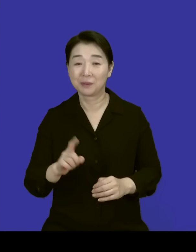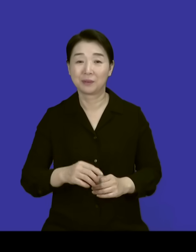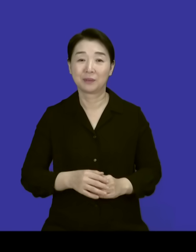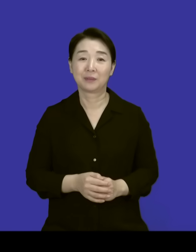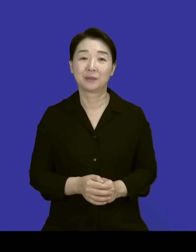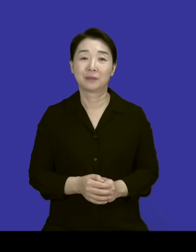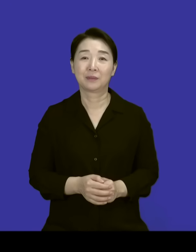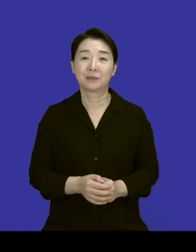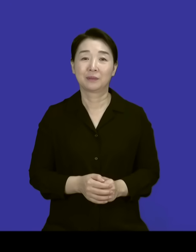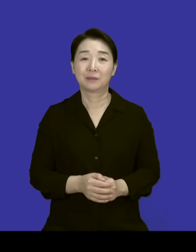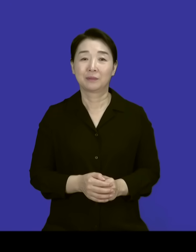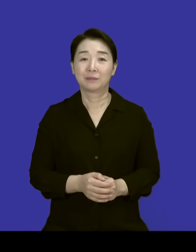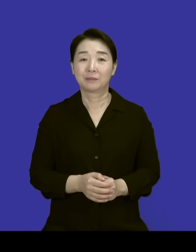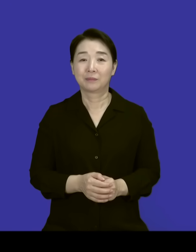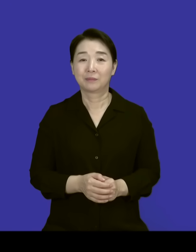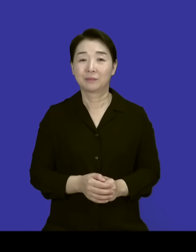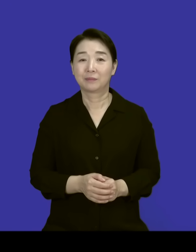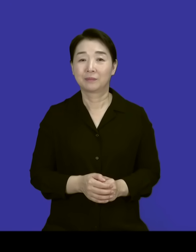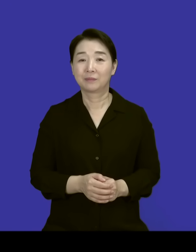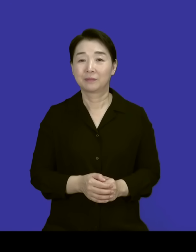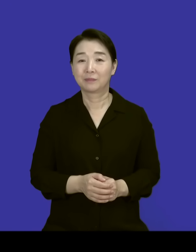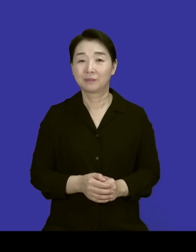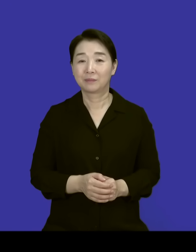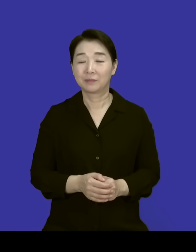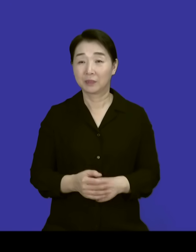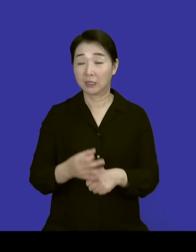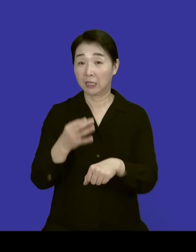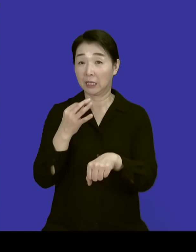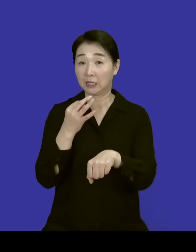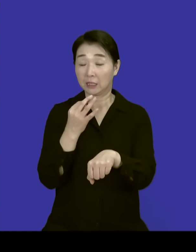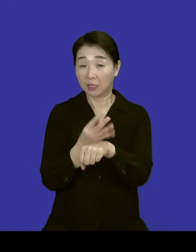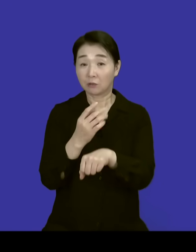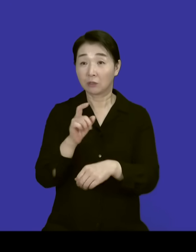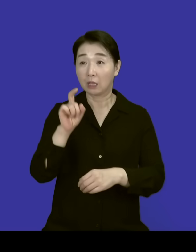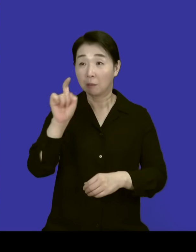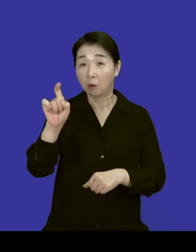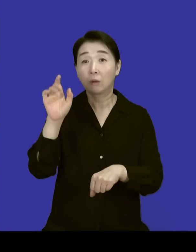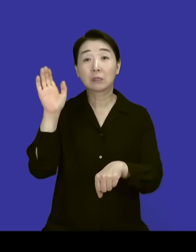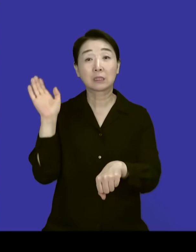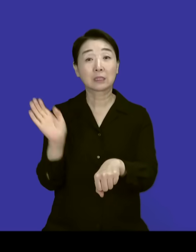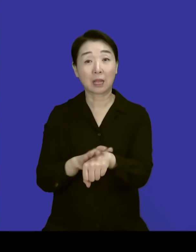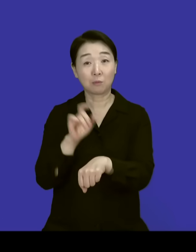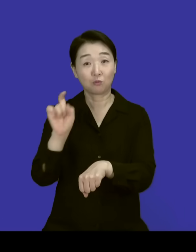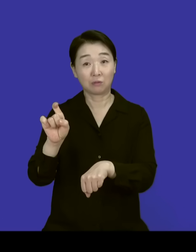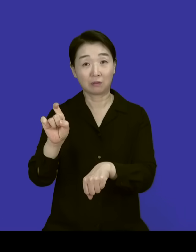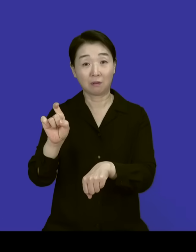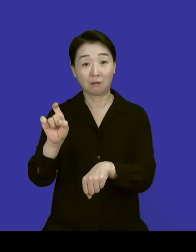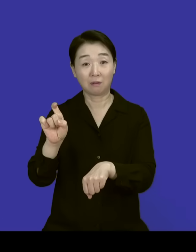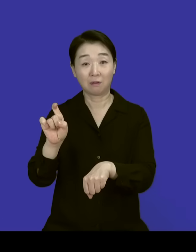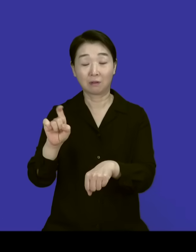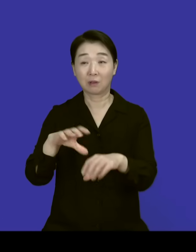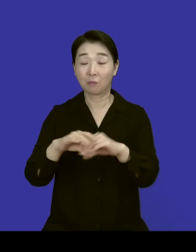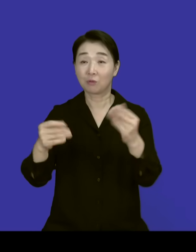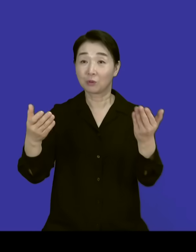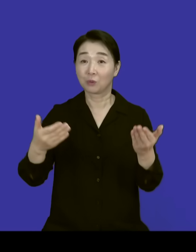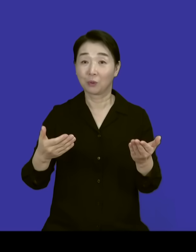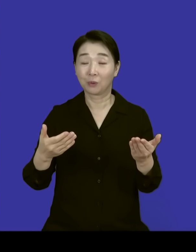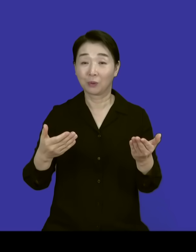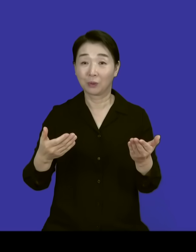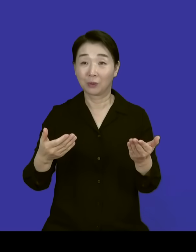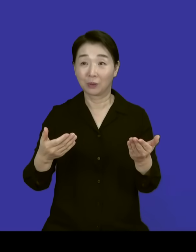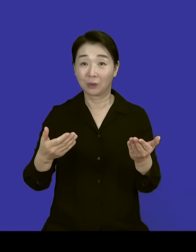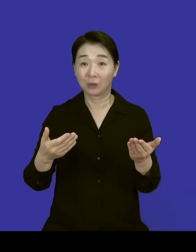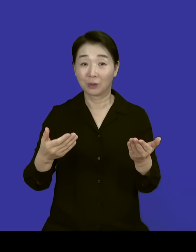사람들은 그냥 되게 단순한 거였어요. 뭐 하나를 제가 그냥 잘못 잘못 누르는 거. 어. 그런 걸 풀어주면 어. 또